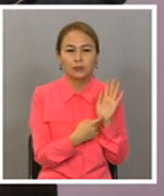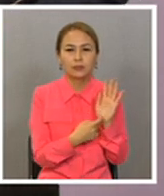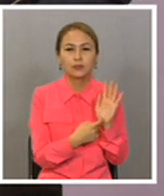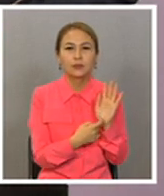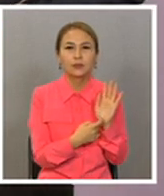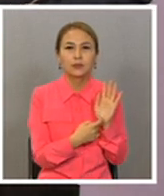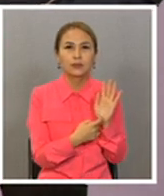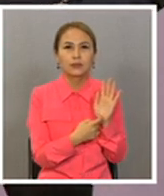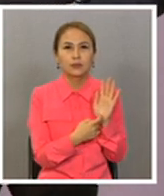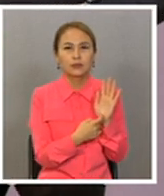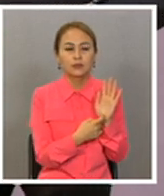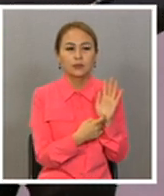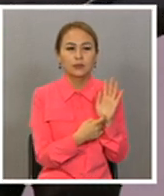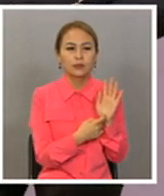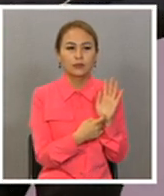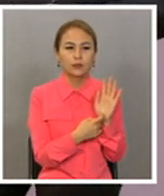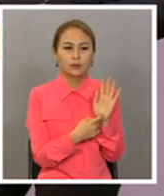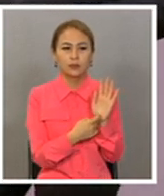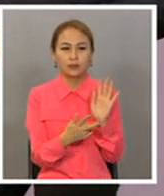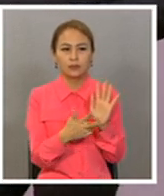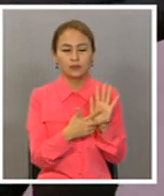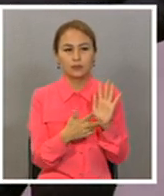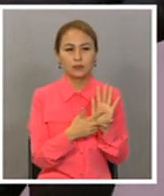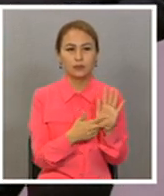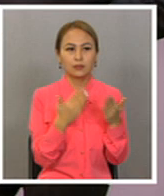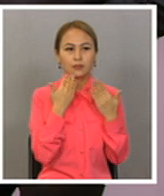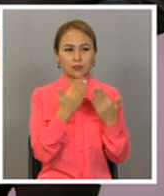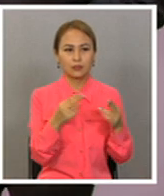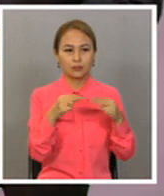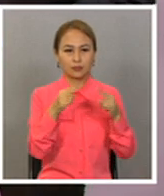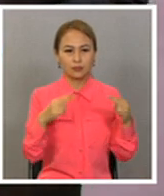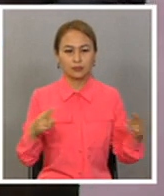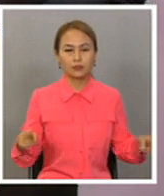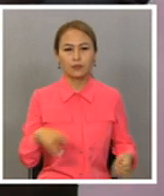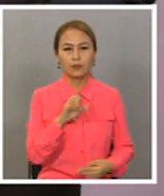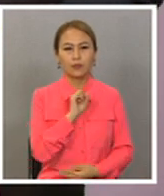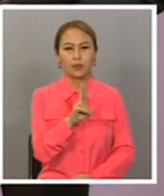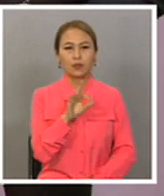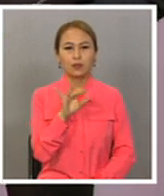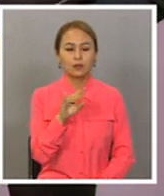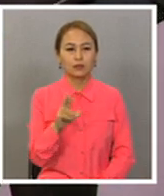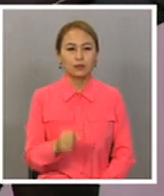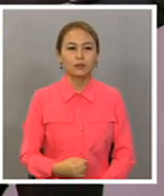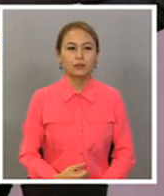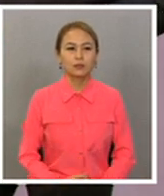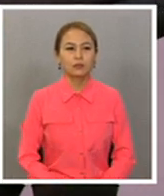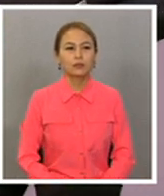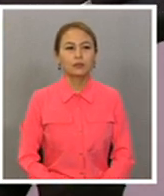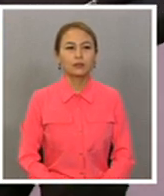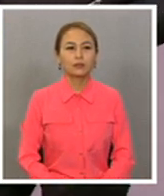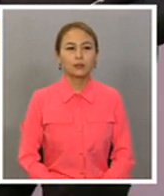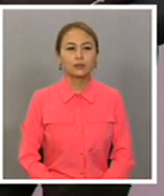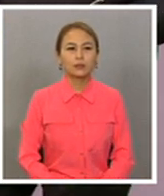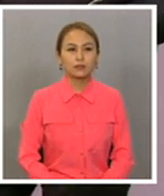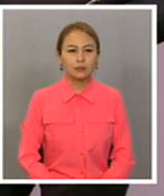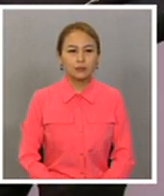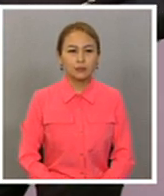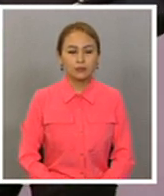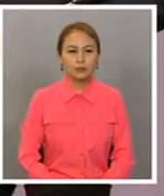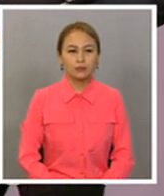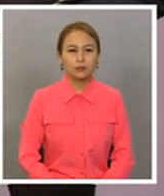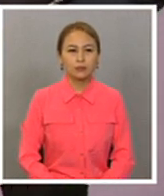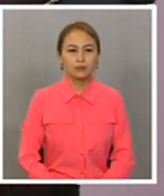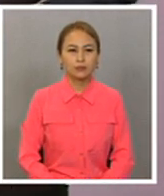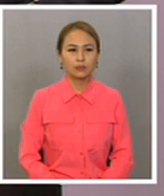тең, 960 бен 8-дің бөліндісі 960 бен 8-дің бөлінісіне тең.